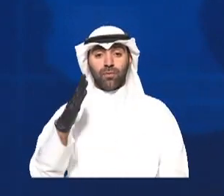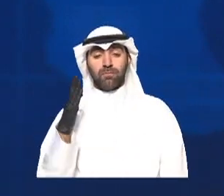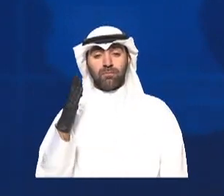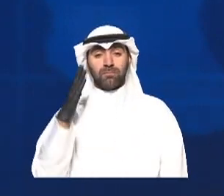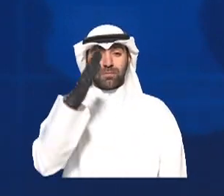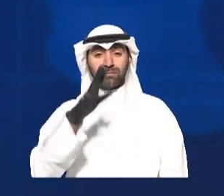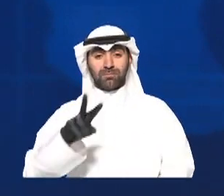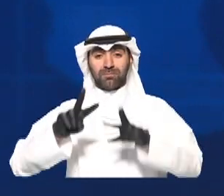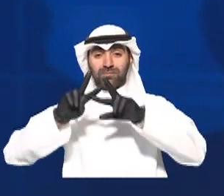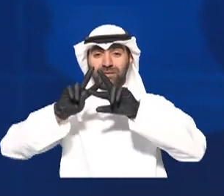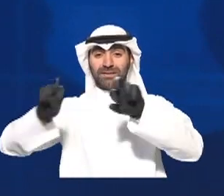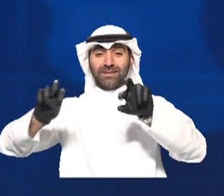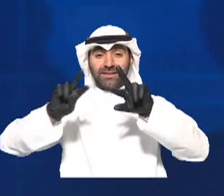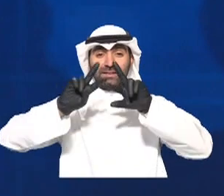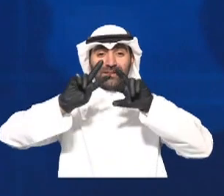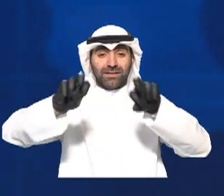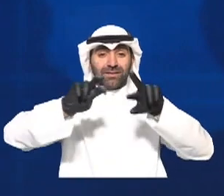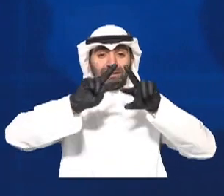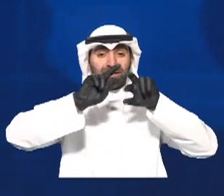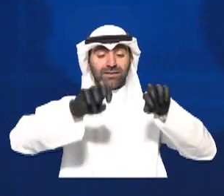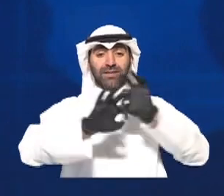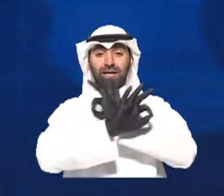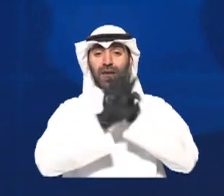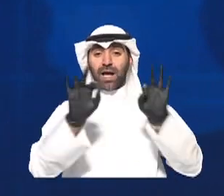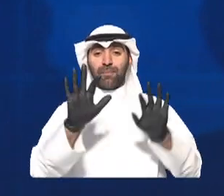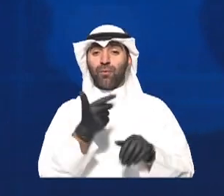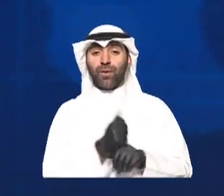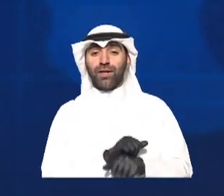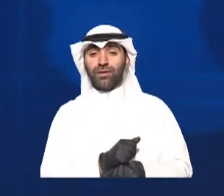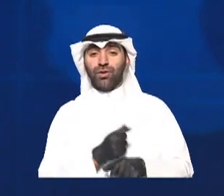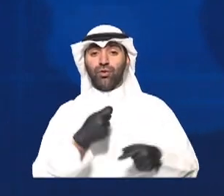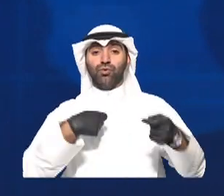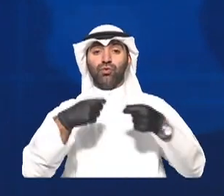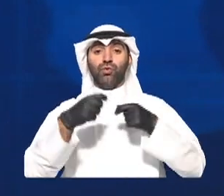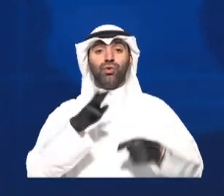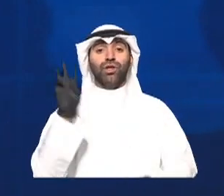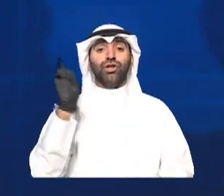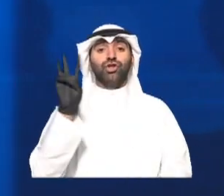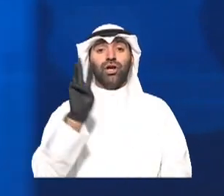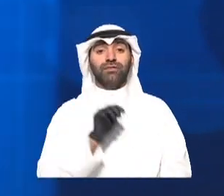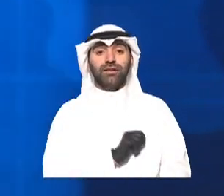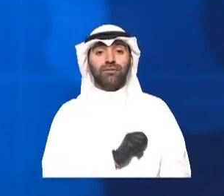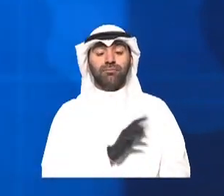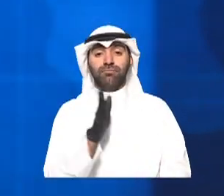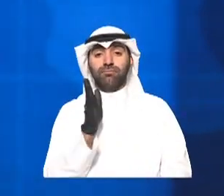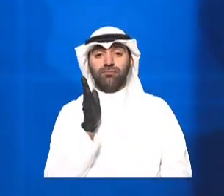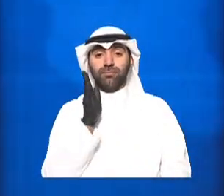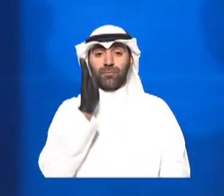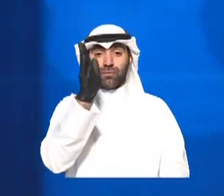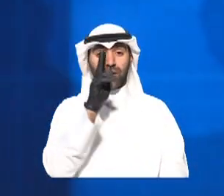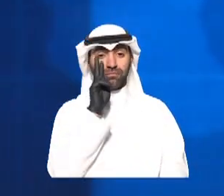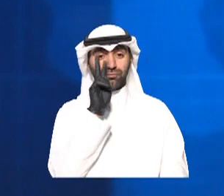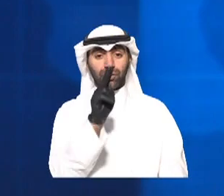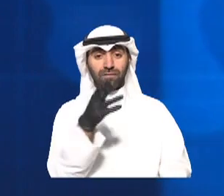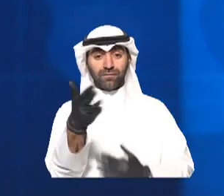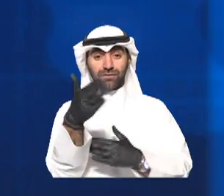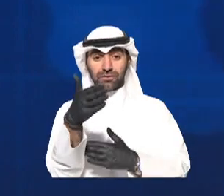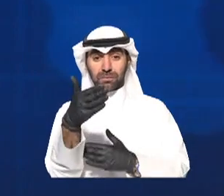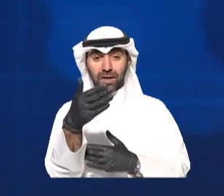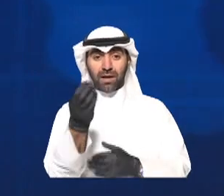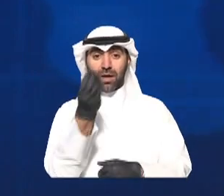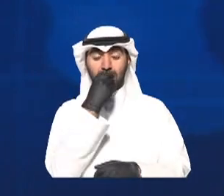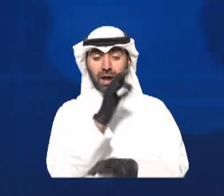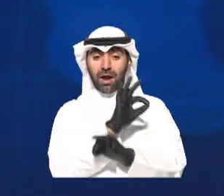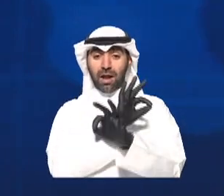الأسواق الغذائية الموازية في سوق شرق، للوقوف على تطبيق كافة الاشتراطات الوقائية والتأكد من تفعيل